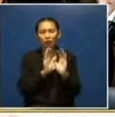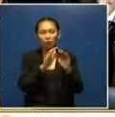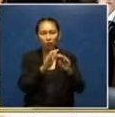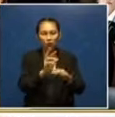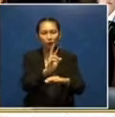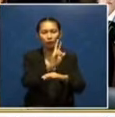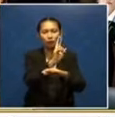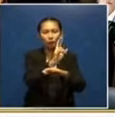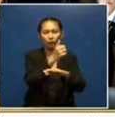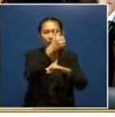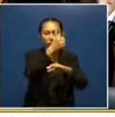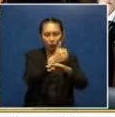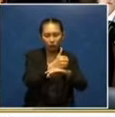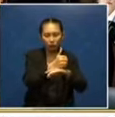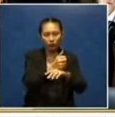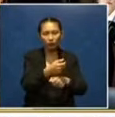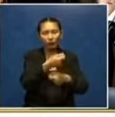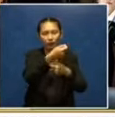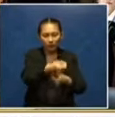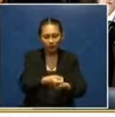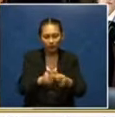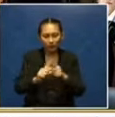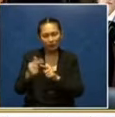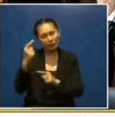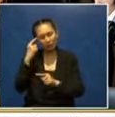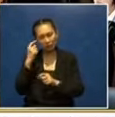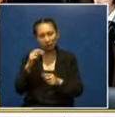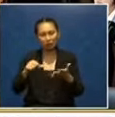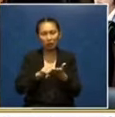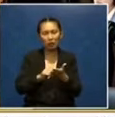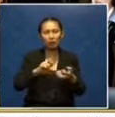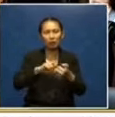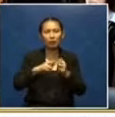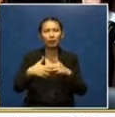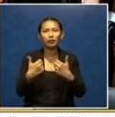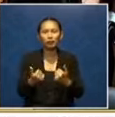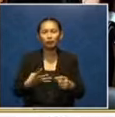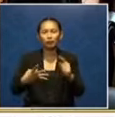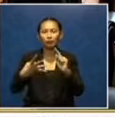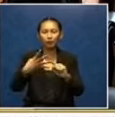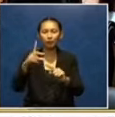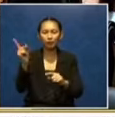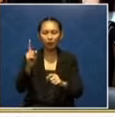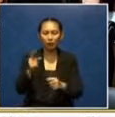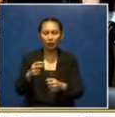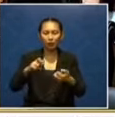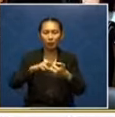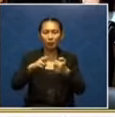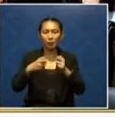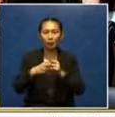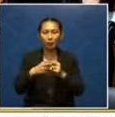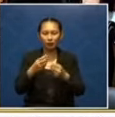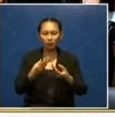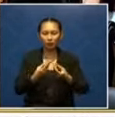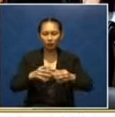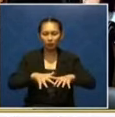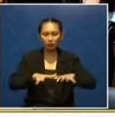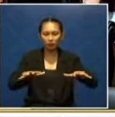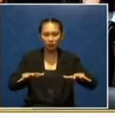เกษตรและสหกรณ์ลงพื้นที่แก้ไขปัญหานี้อย่างเร่งด่วนด้วยครับเรื่องที่ 3ปัญหาการกัดเซาะชายฝั่งที่